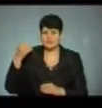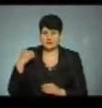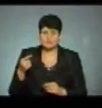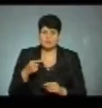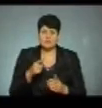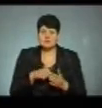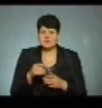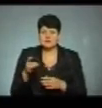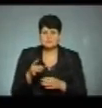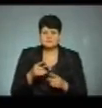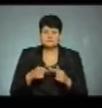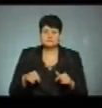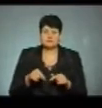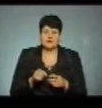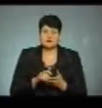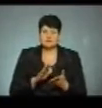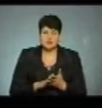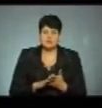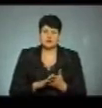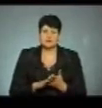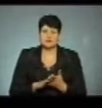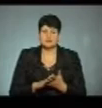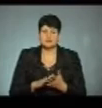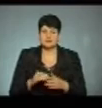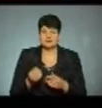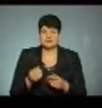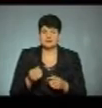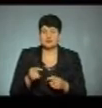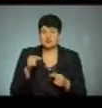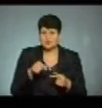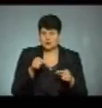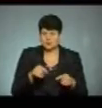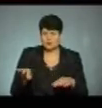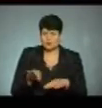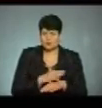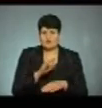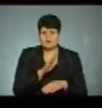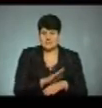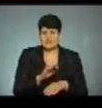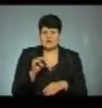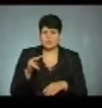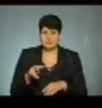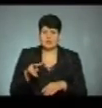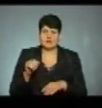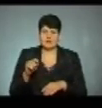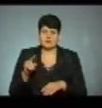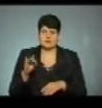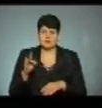Тернопільський міськрайонний відділ реєстрації актів цивільного стану. Сьогодні тут одружуються Василь та Людмила Лазарчуки.